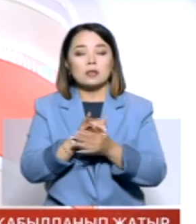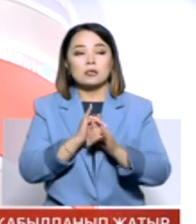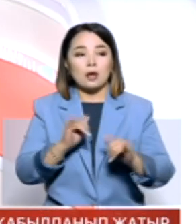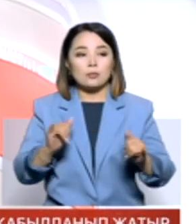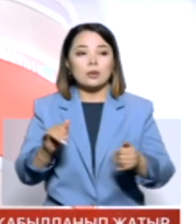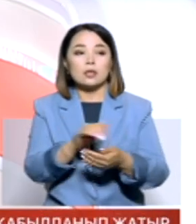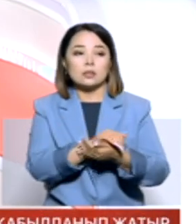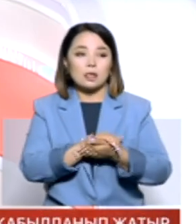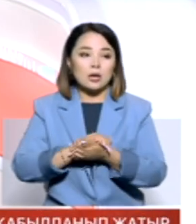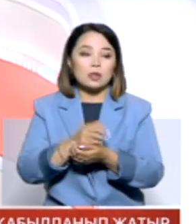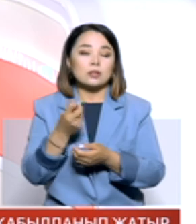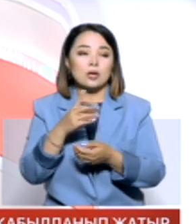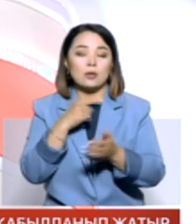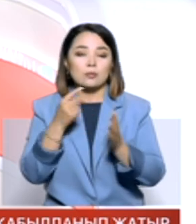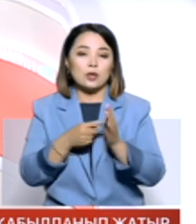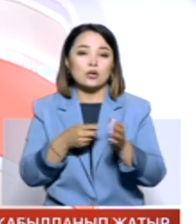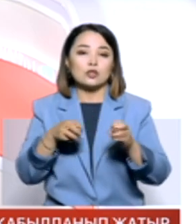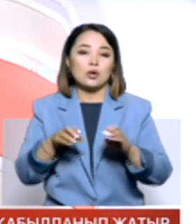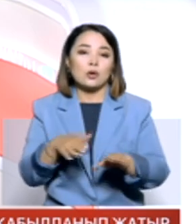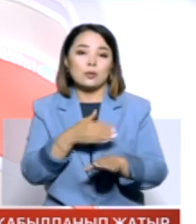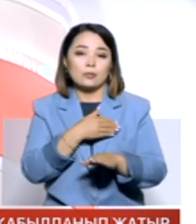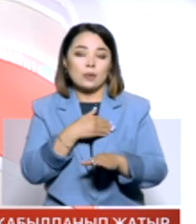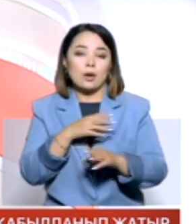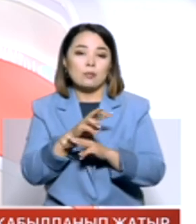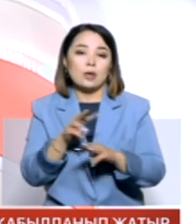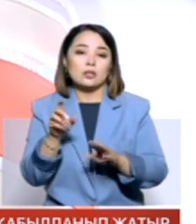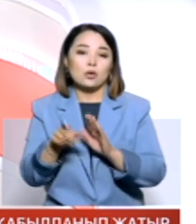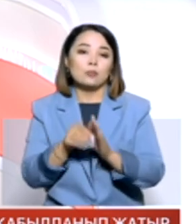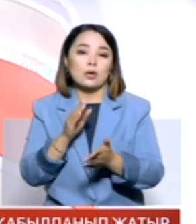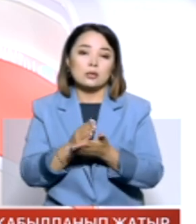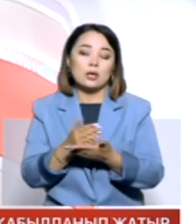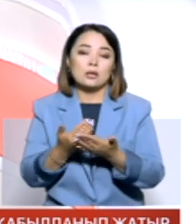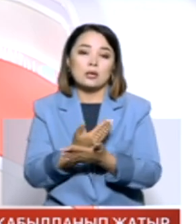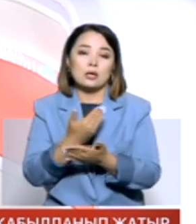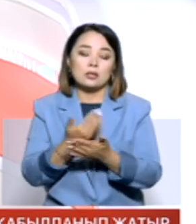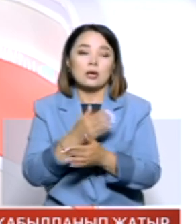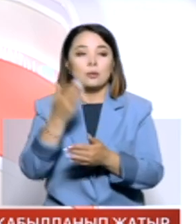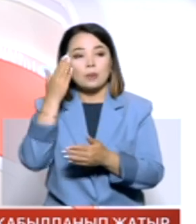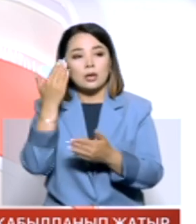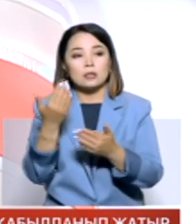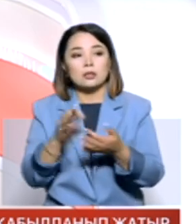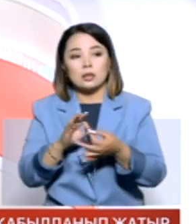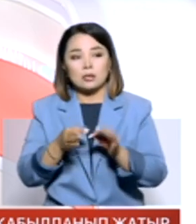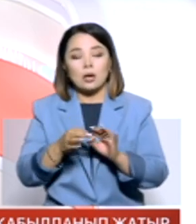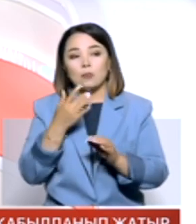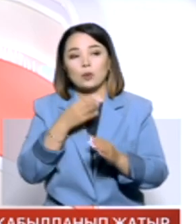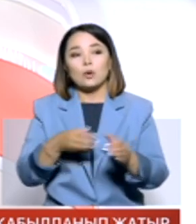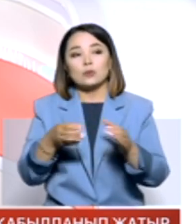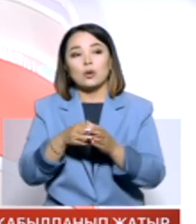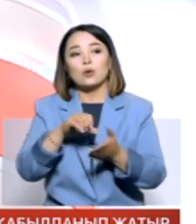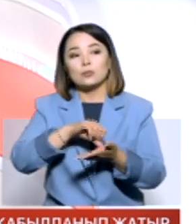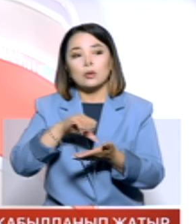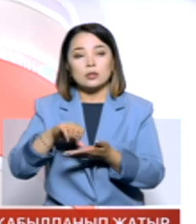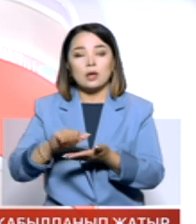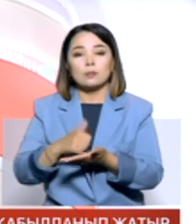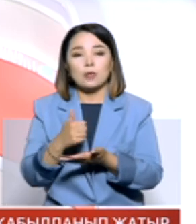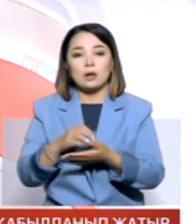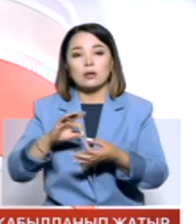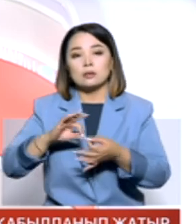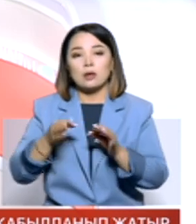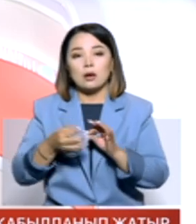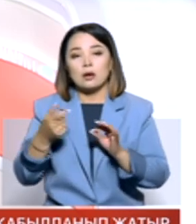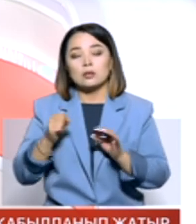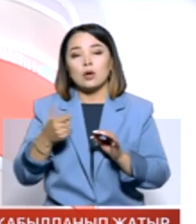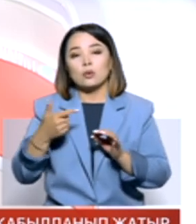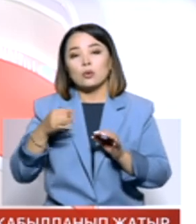арқылы біраз мәселені шешуге қадам жасалмақ. Мәжіліс депутаты Елнұр Бейсенбаев осындай пікірде. Ол Біріккен Ұлттар ұйымының бас хатшысы Антонио